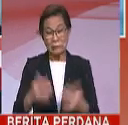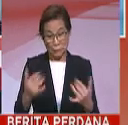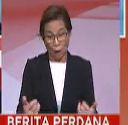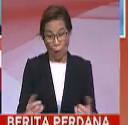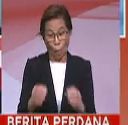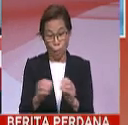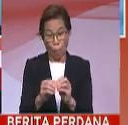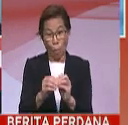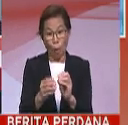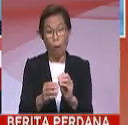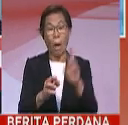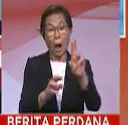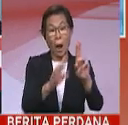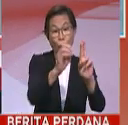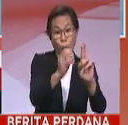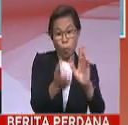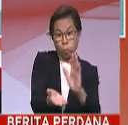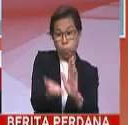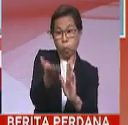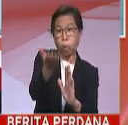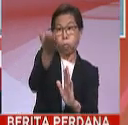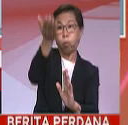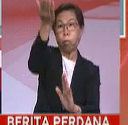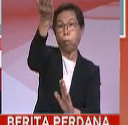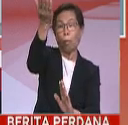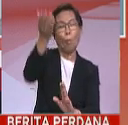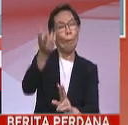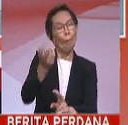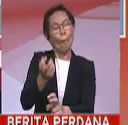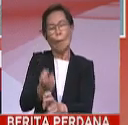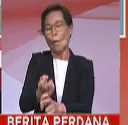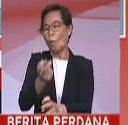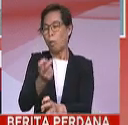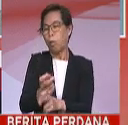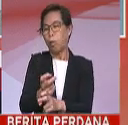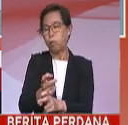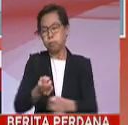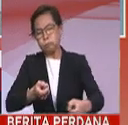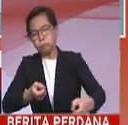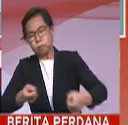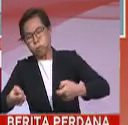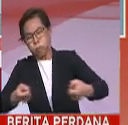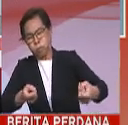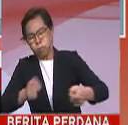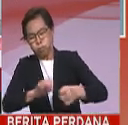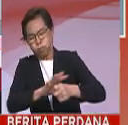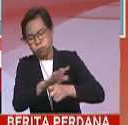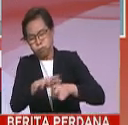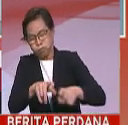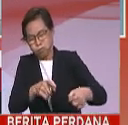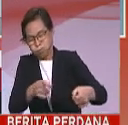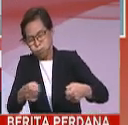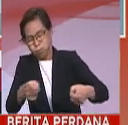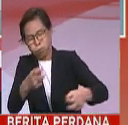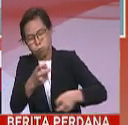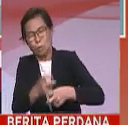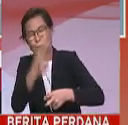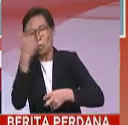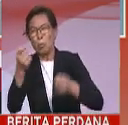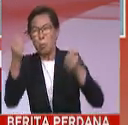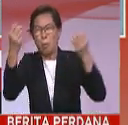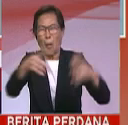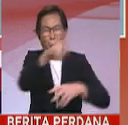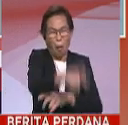Semakin tinggi nilai R0, maka semakin sukar untuk mengawal penurunan kerana semakin ramai yang